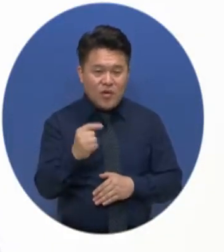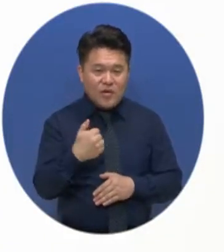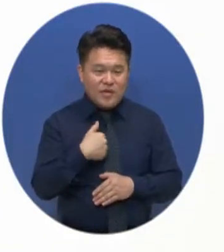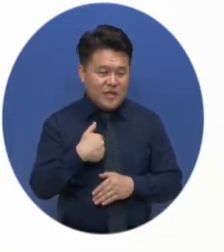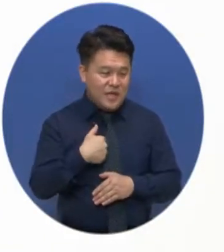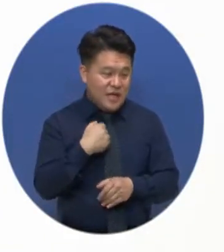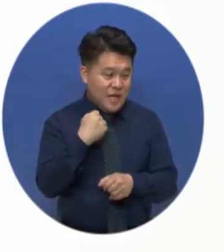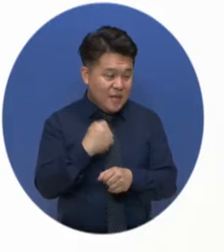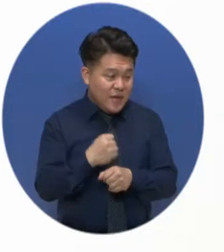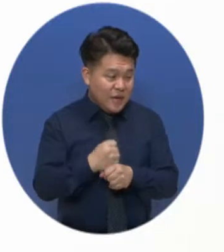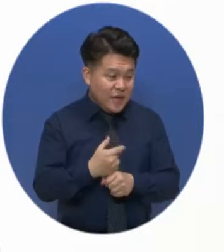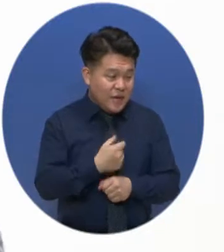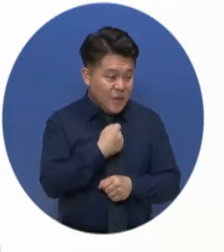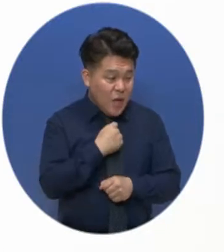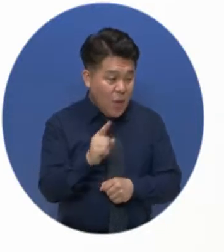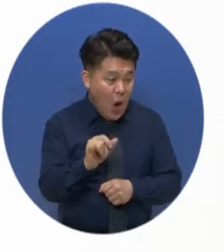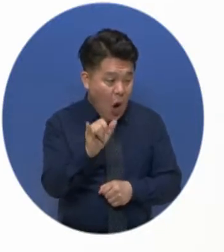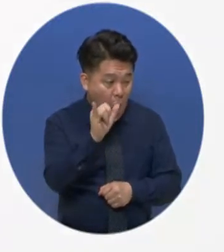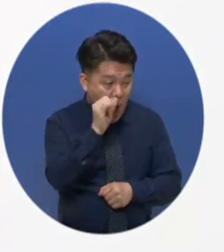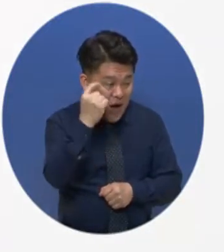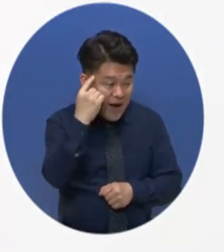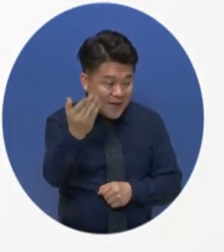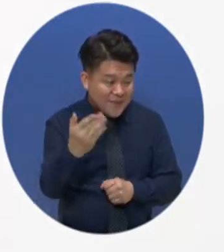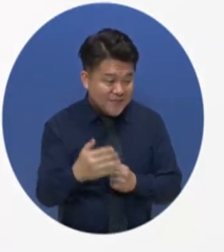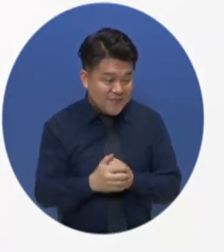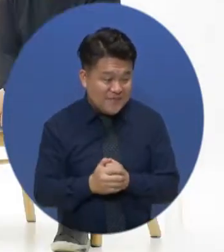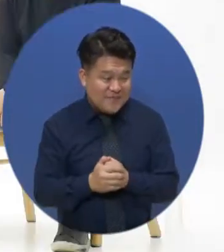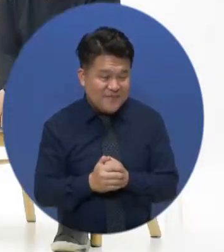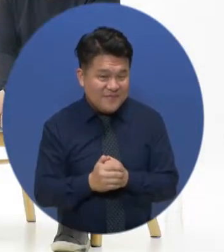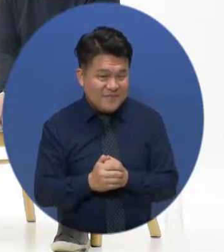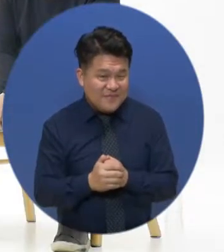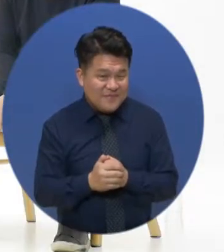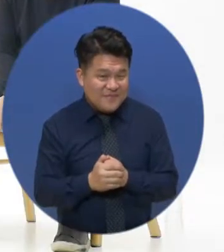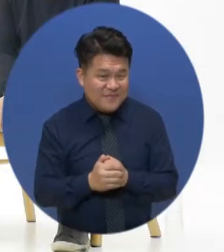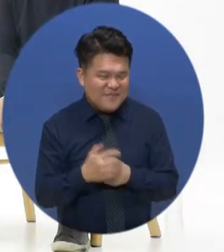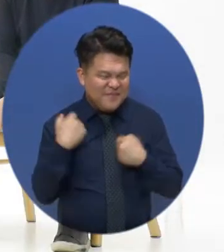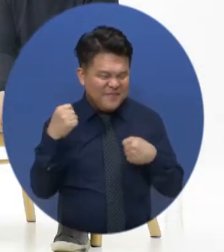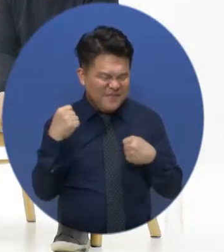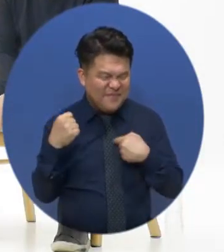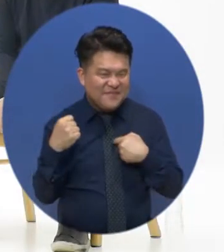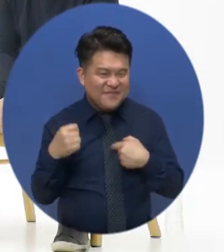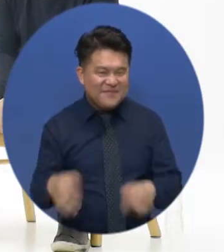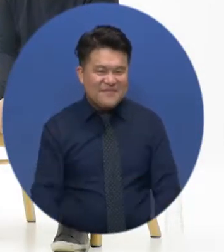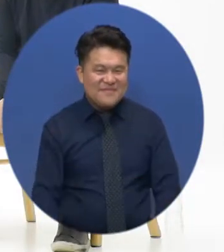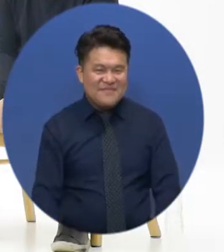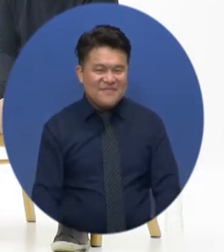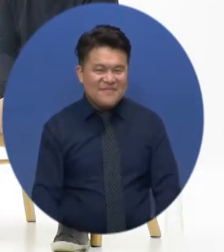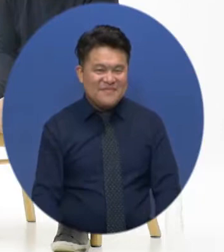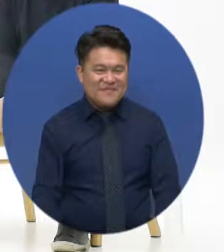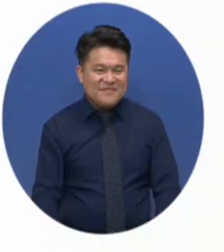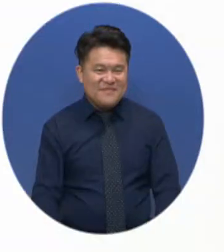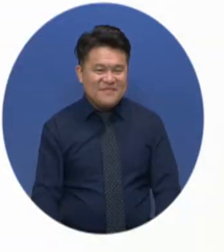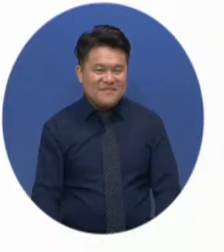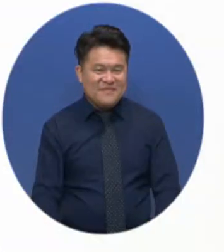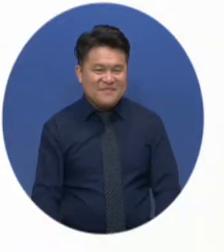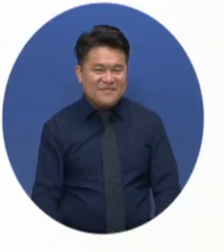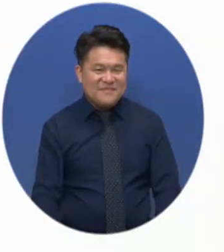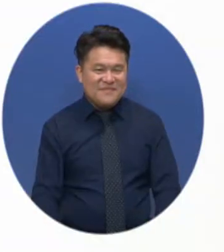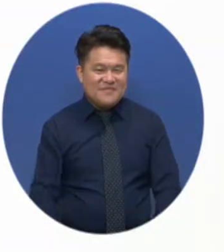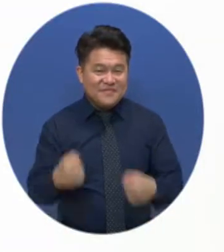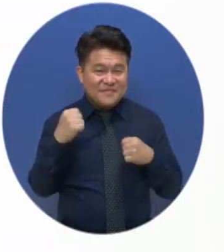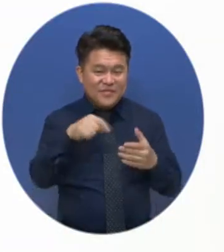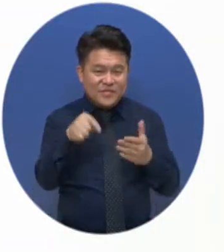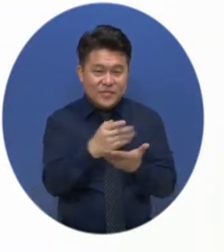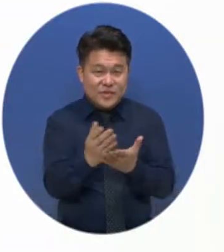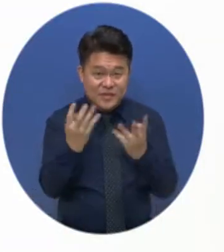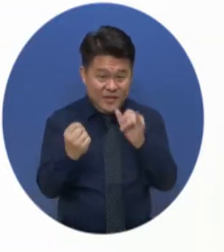좀 개발해보고 싶다 하는 게 한솔 씨. 저는 댄스죠. 아 역시. 네, 감사합니다. 근데 댄스 중에도